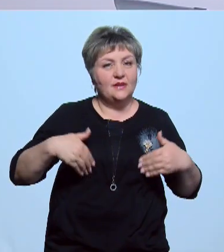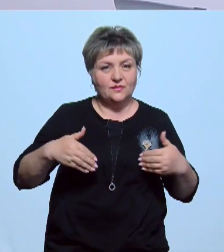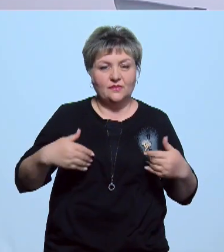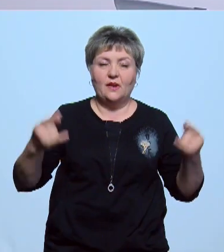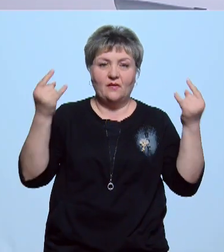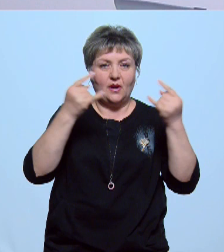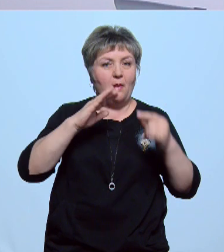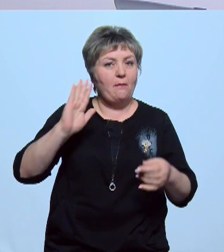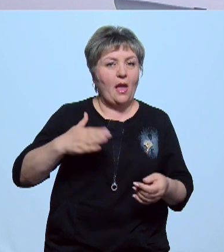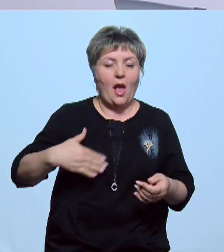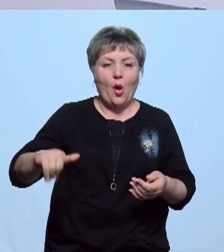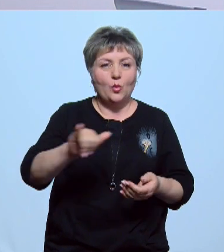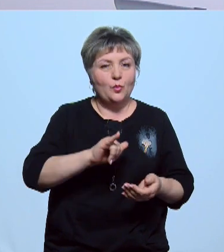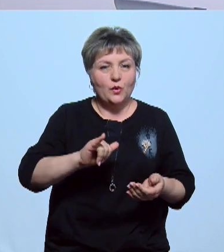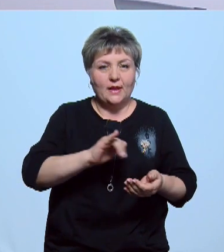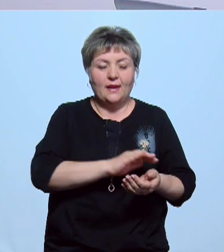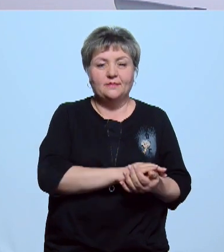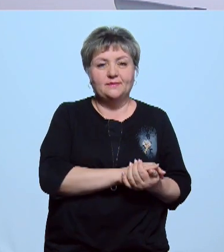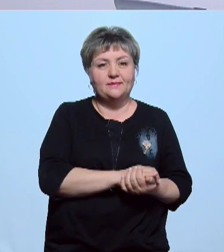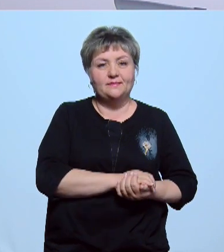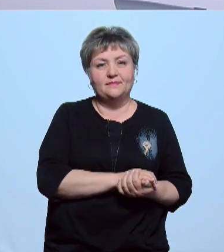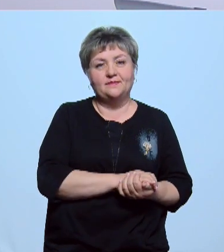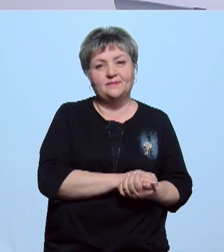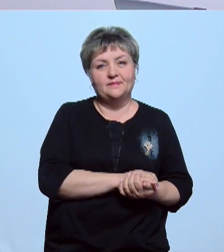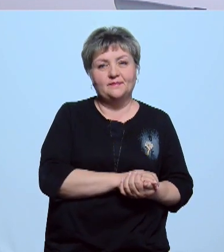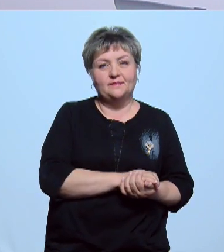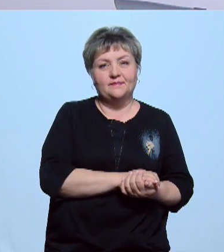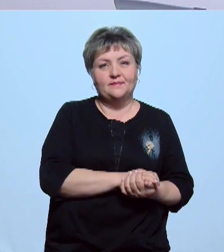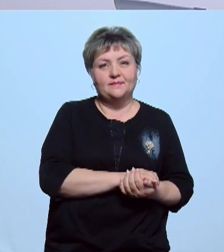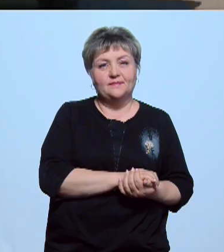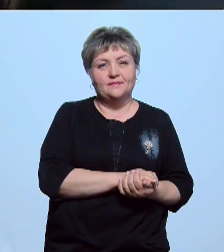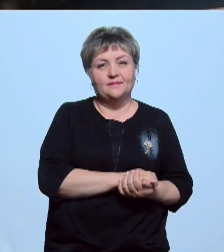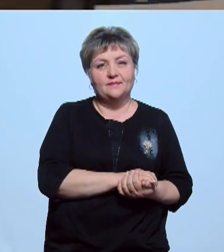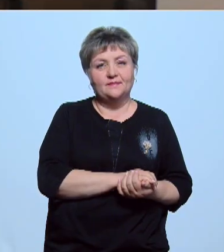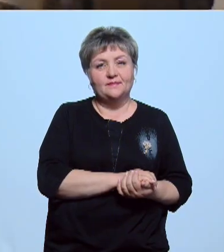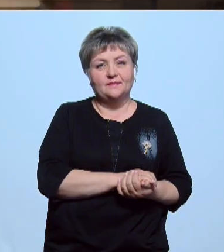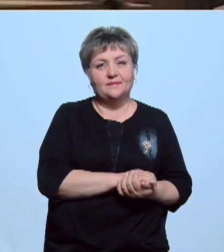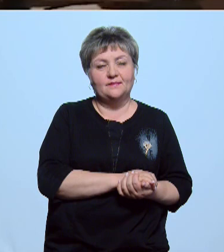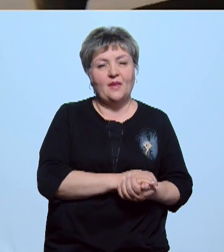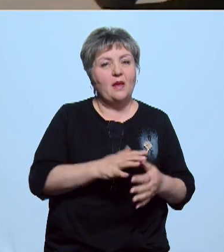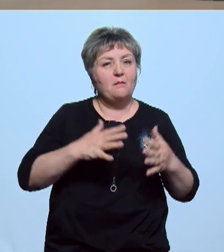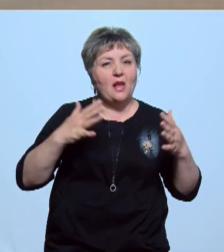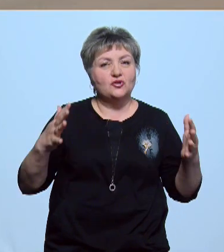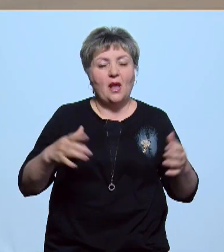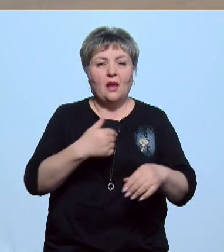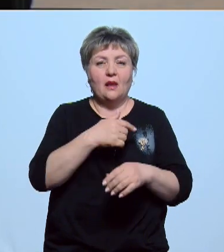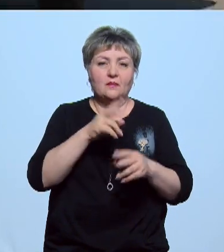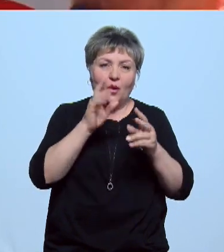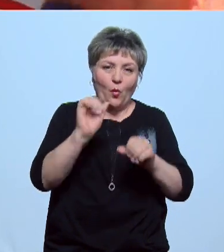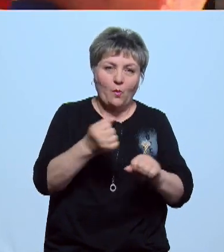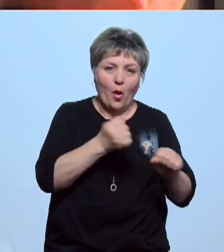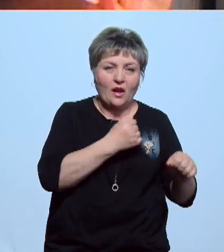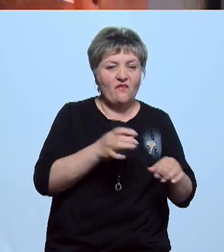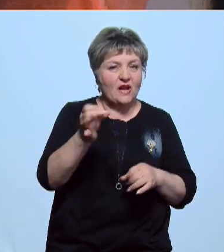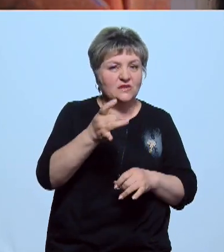Здравствуйте! В эфире новости Удмуртии, в студии Марины Симоновой. Смотрите в этом выпуске. Большая генеральная уборка в